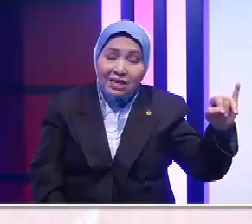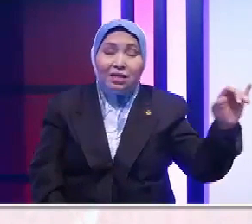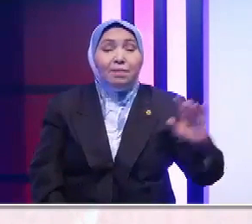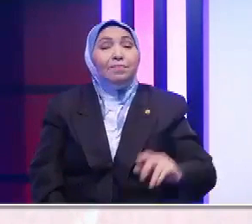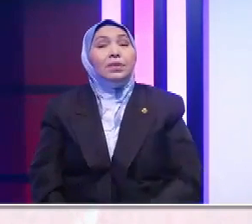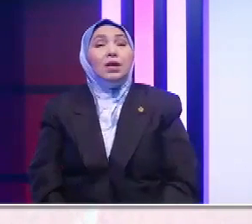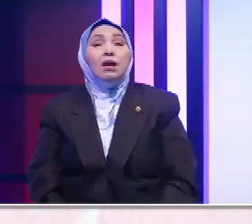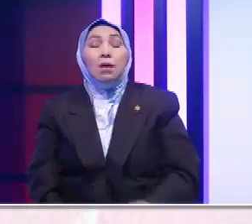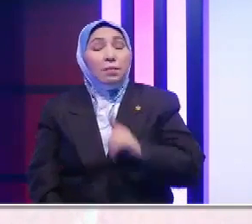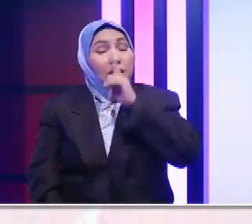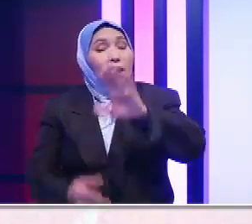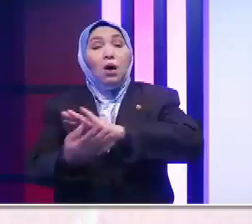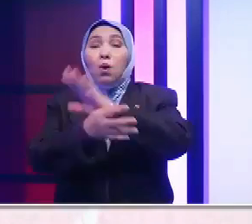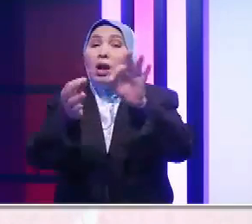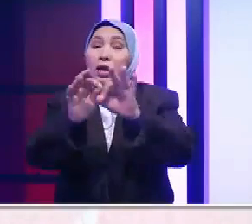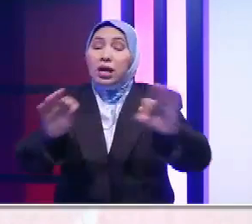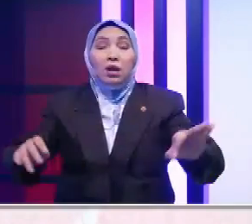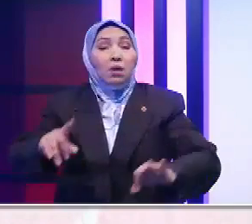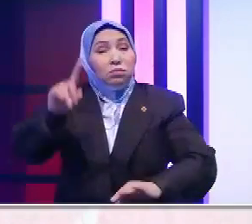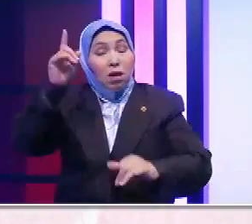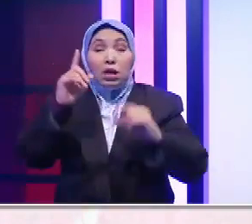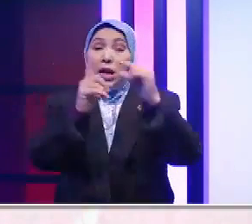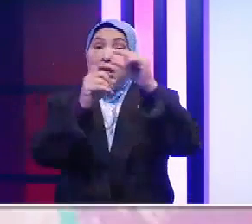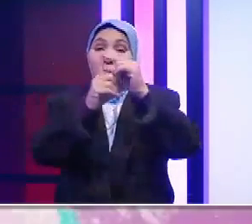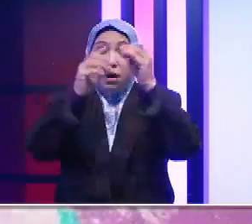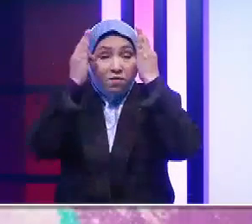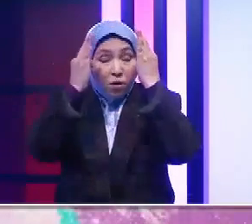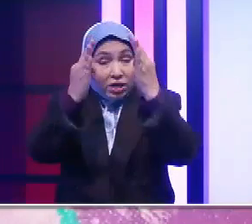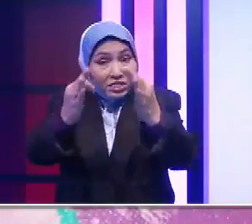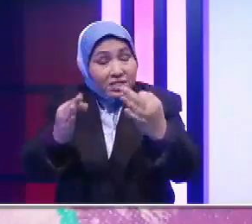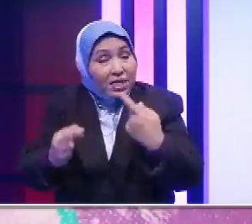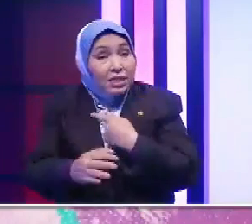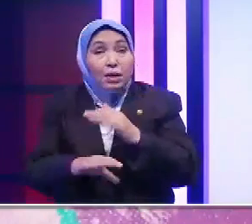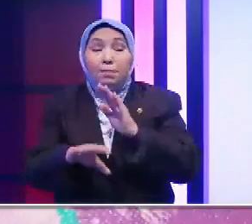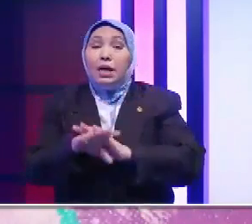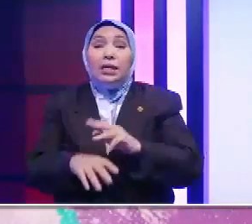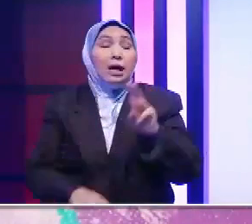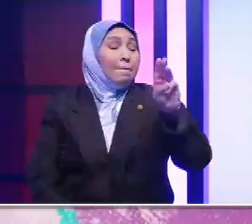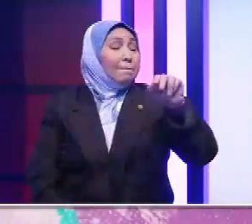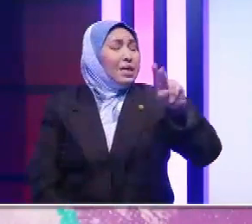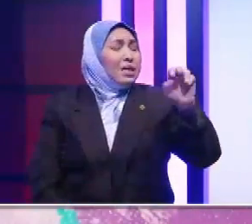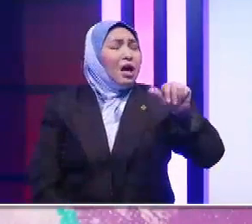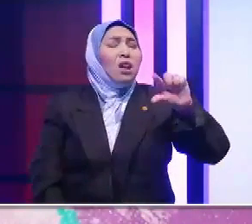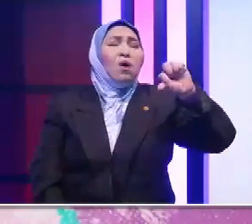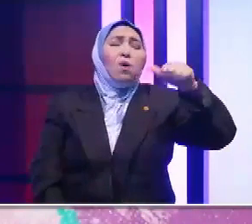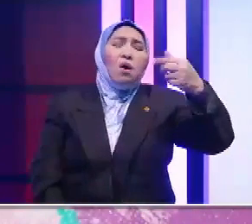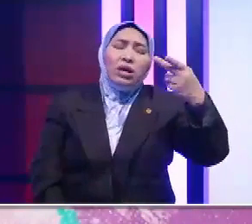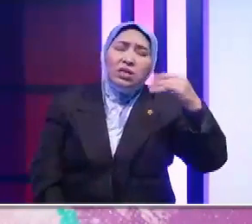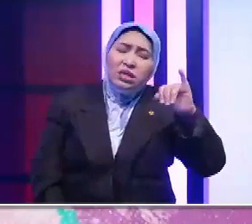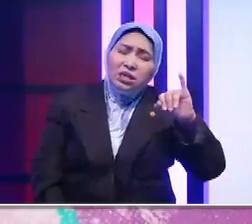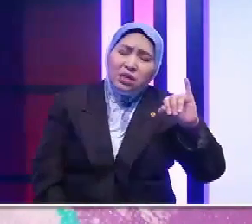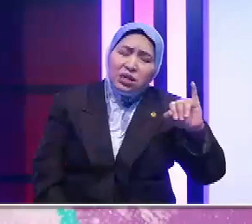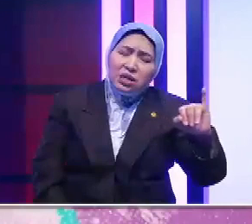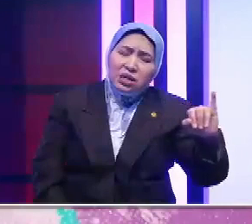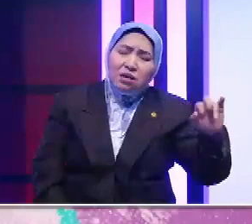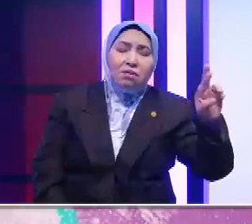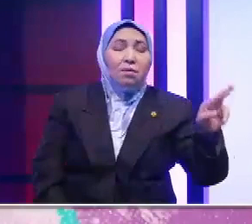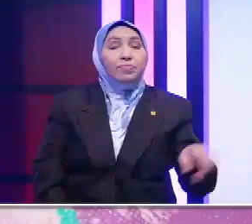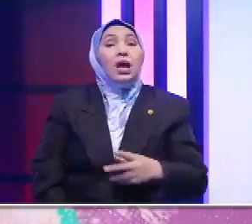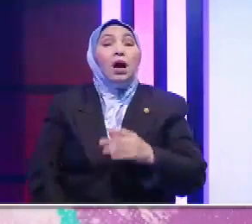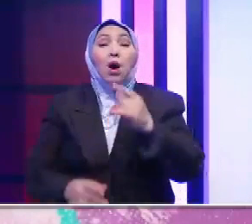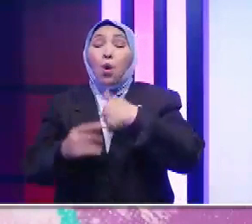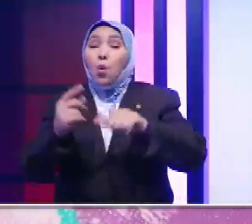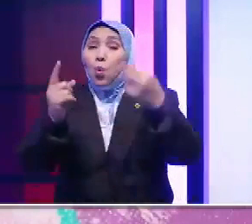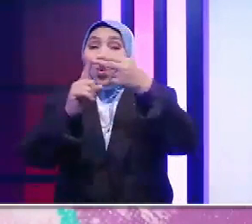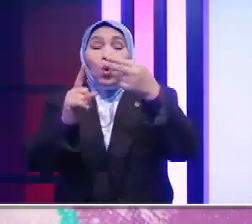nadhir. Sadaqallahul azim. Kalimah fokus kita iaitulah pada minal ghayr. Kan huruf